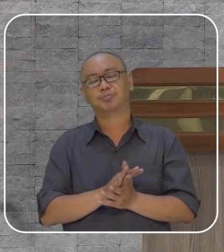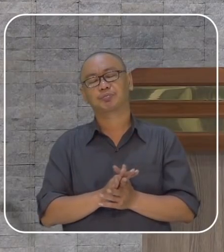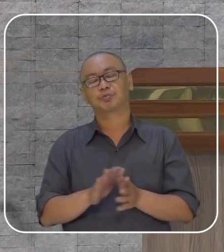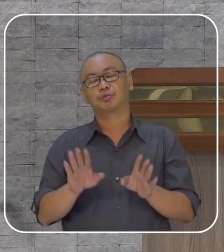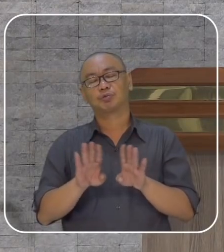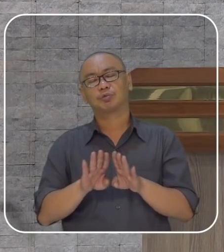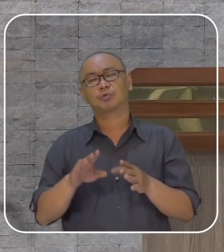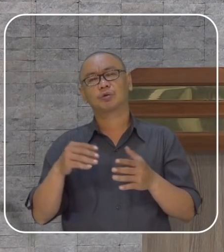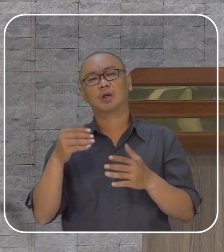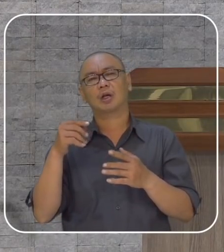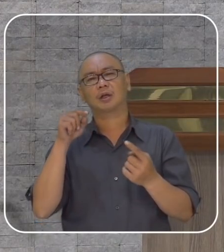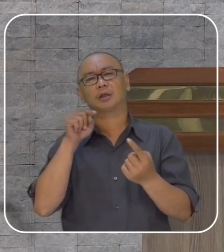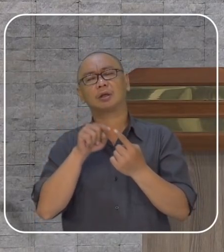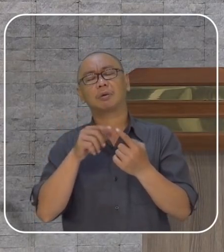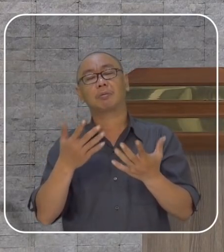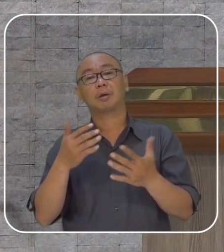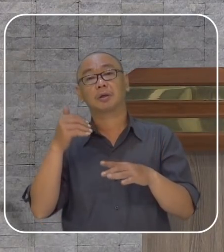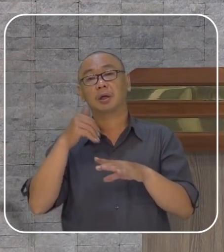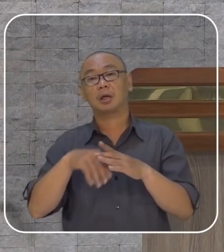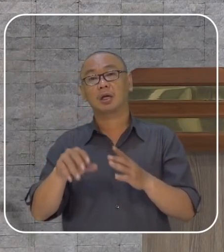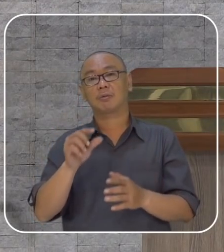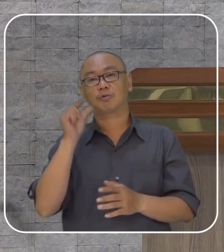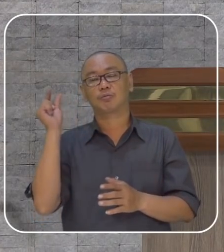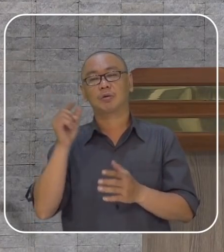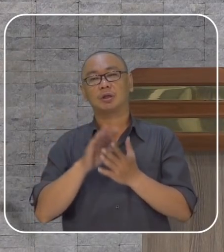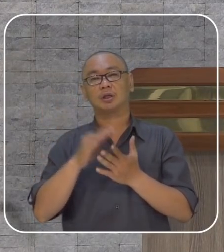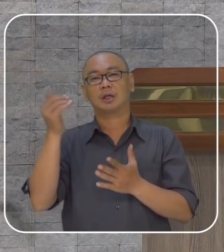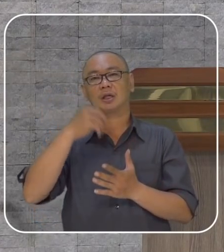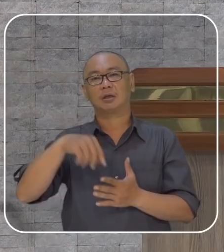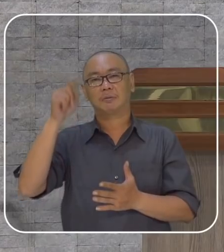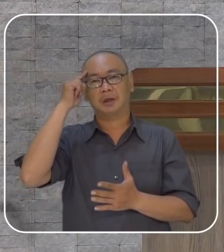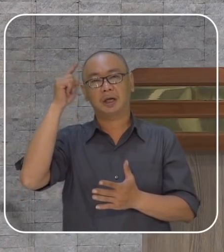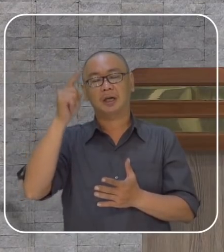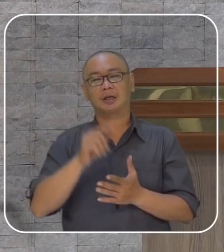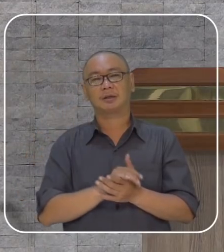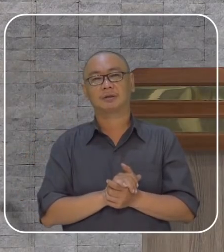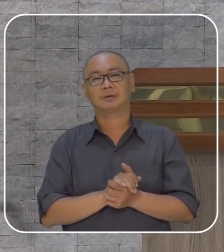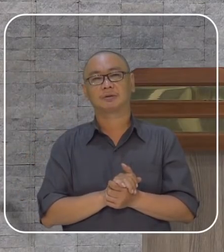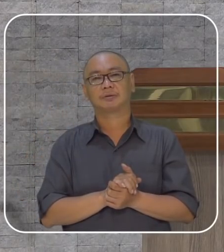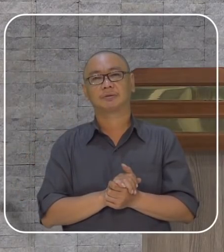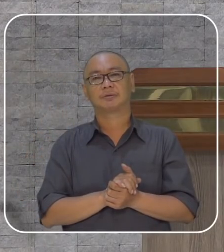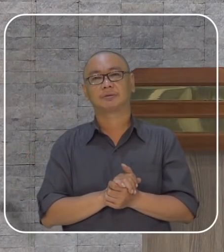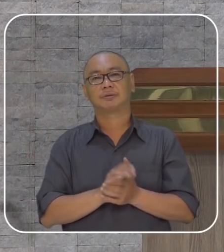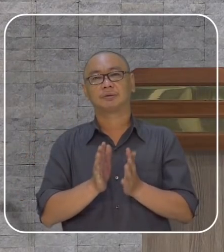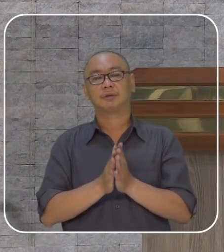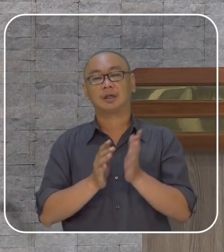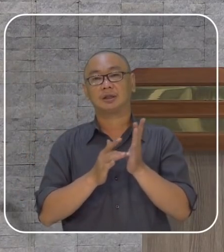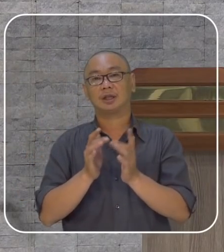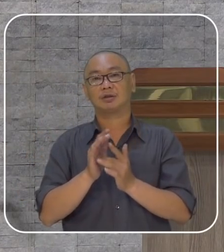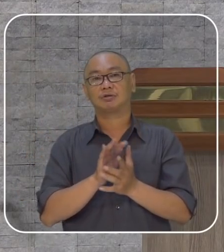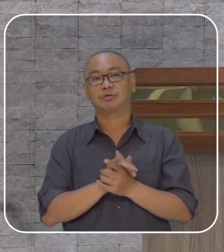apa yang ada di dalam umat yang datang kepada Allah, itu harus ditinggalkan. Dan